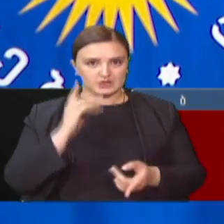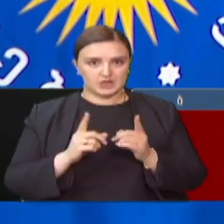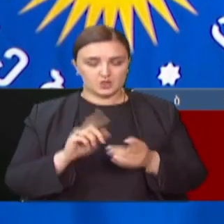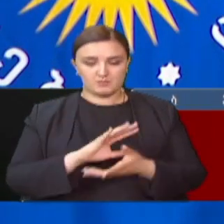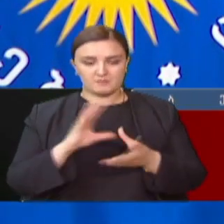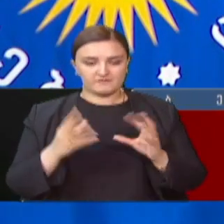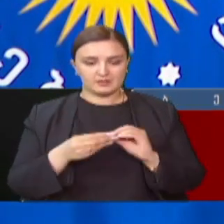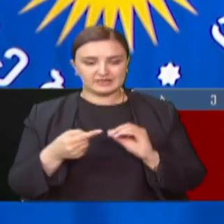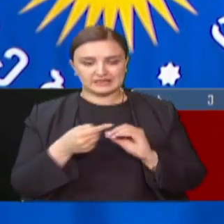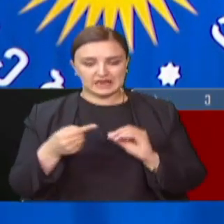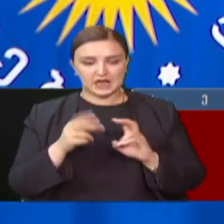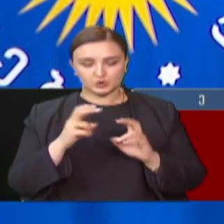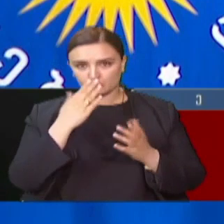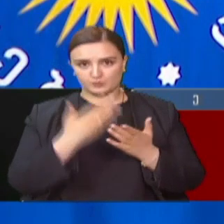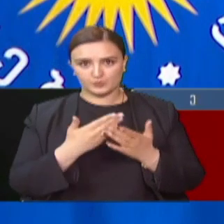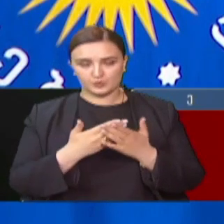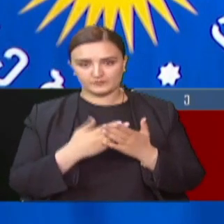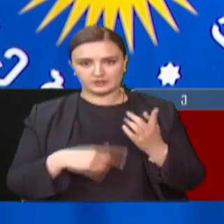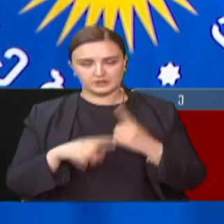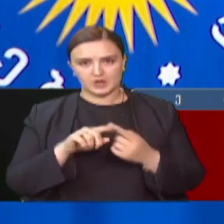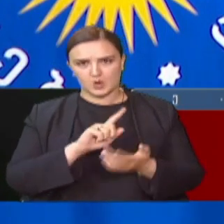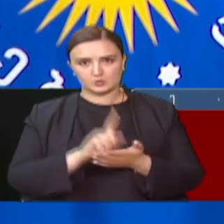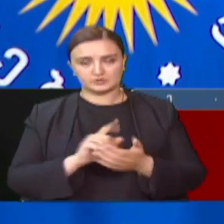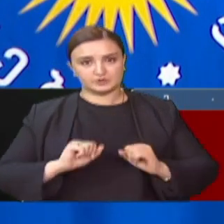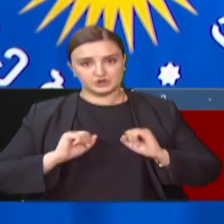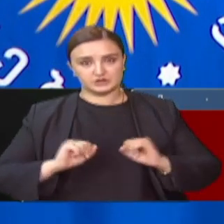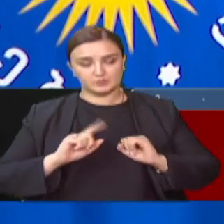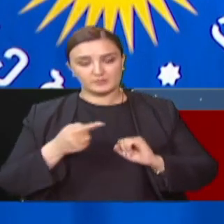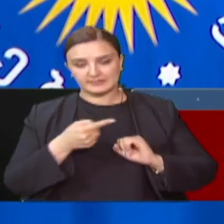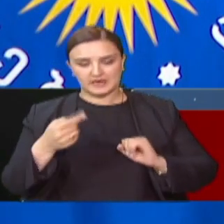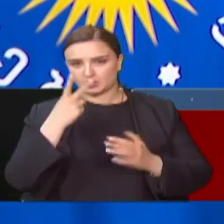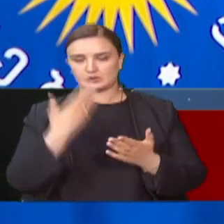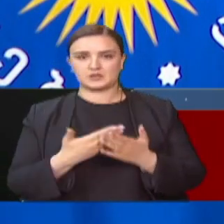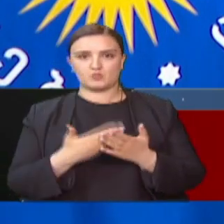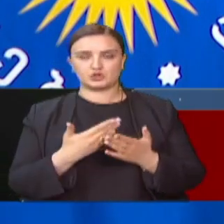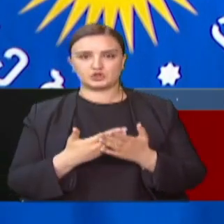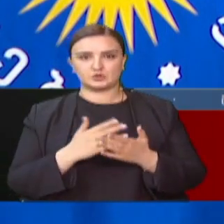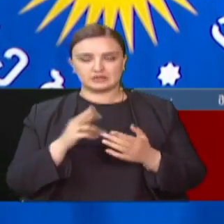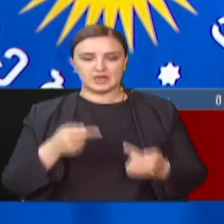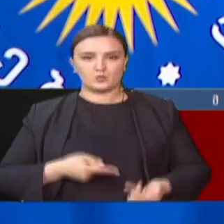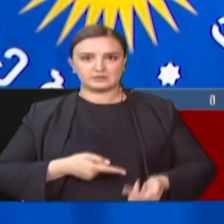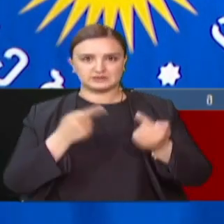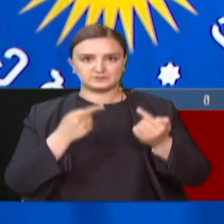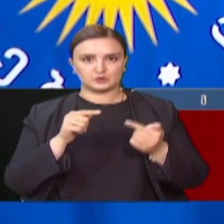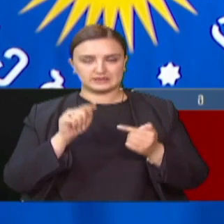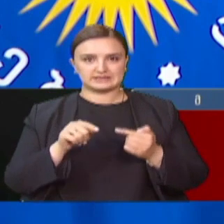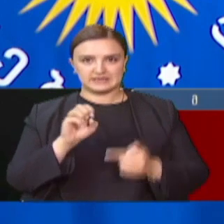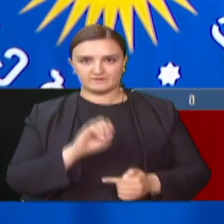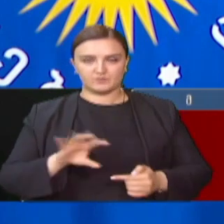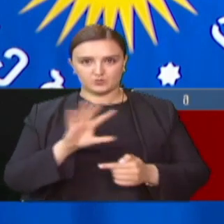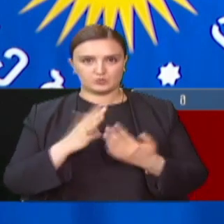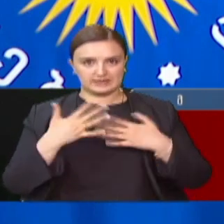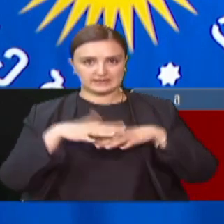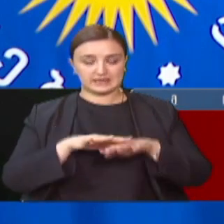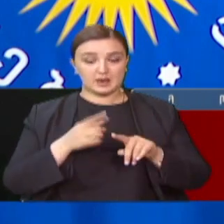ყველაფრის ნეგატიურად წარმოჩენას ისინი აუცილებლად შეეცდებიან, რომ ნეგატიურად წარმოაჩინონ და დაუპირისპირონ ეს ევროპულ ინტეგრაციას.